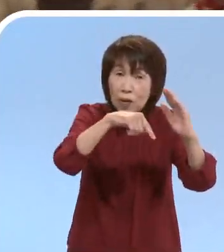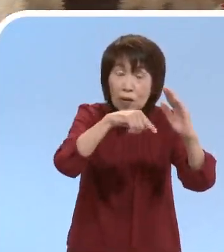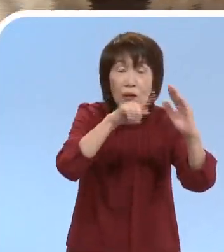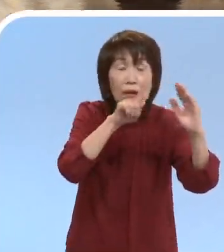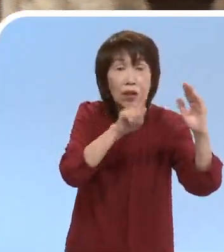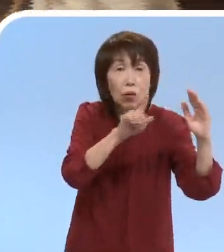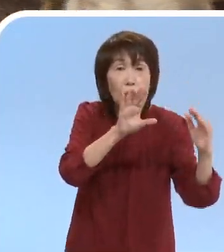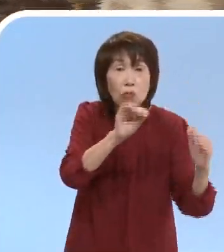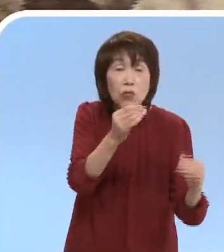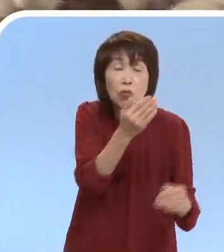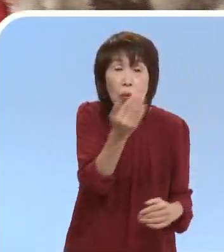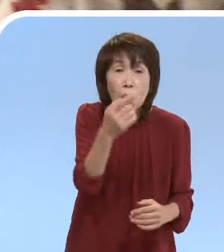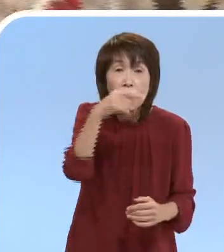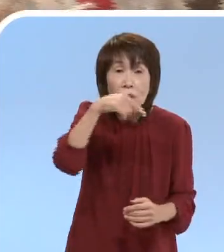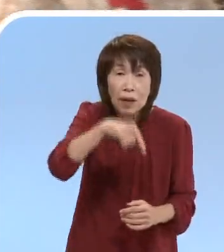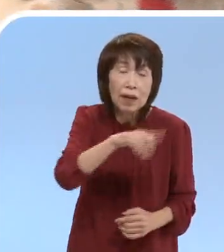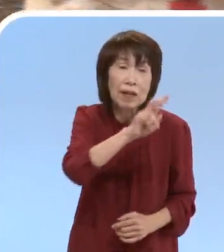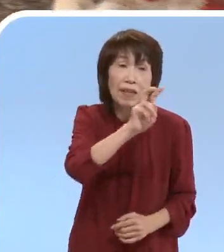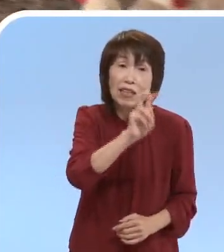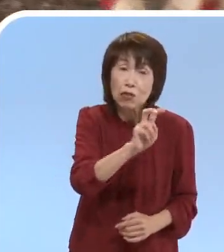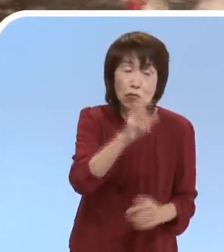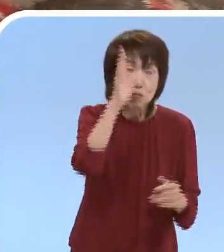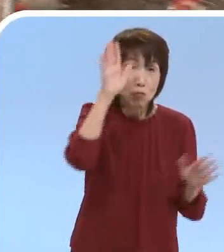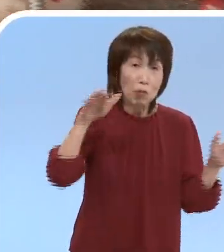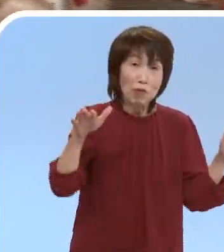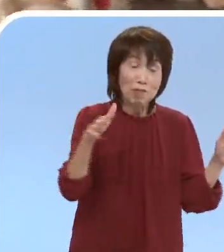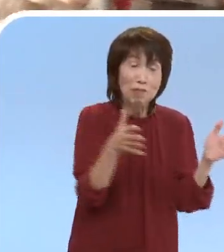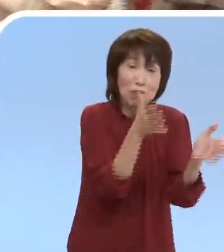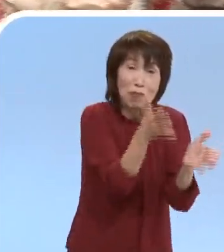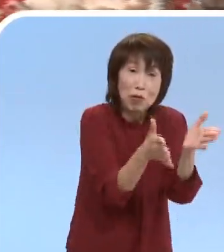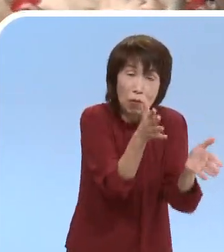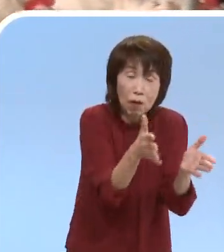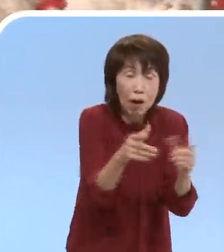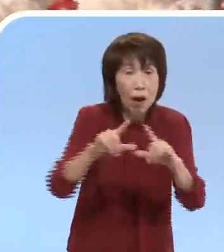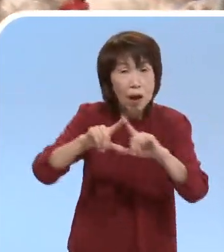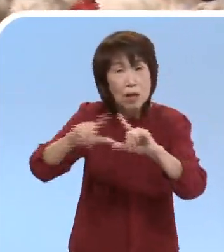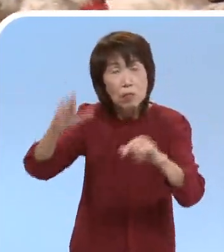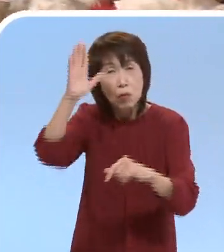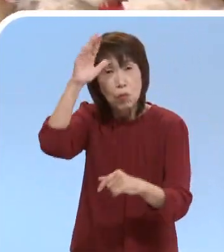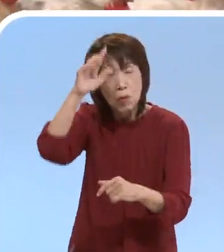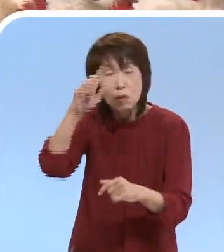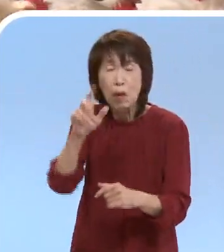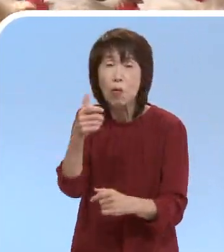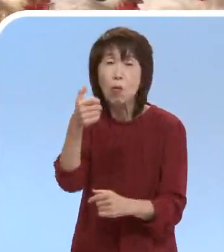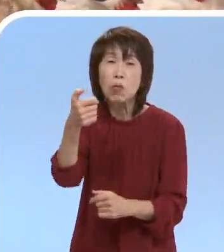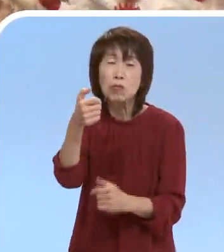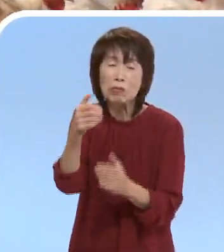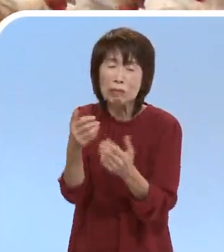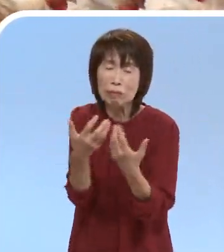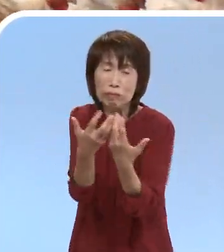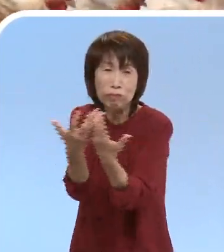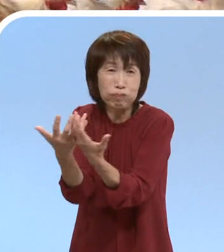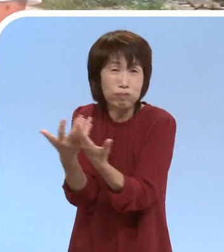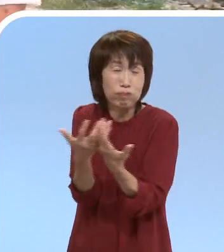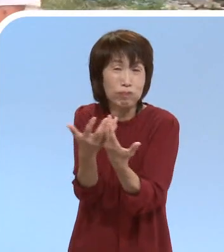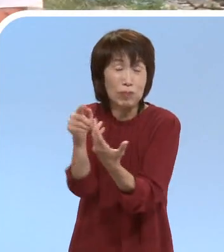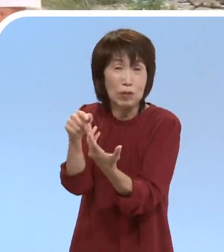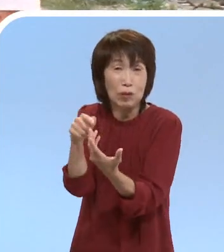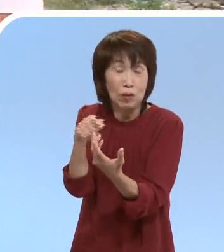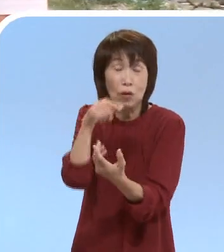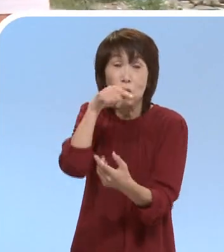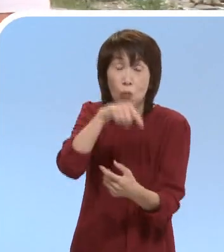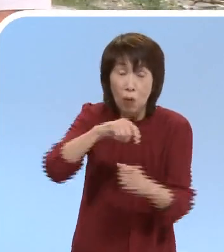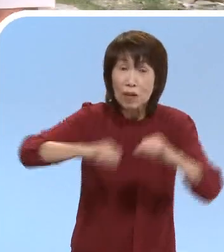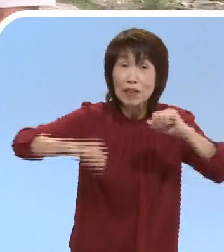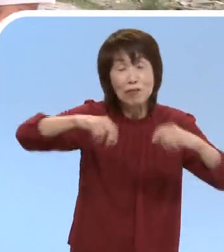あるんです。 はいはいはい、 2000羽入れてますので、はい、1坪20羽なんで、若鶏やったら約50羽ほど入れる。 半分以下で、 はい、中で